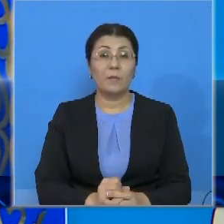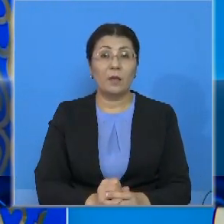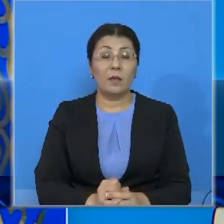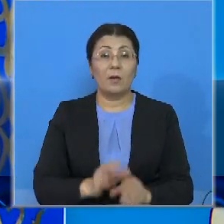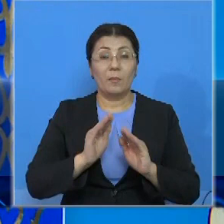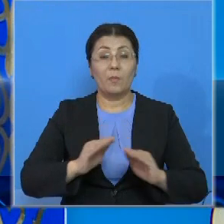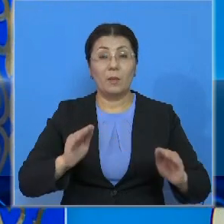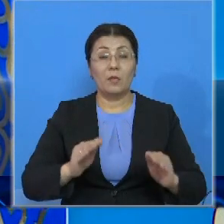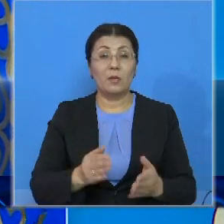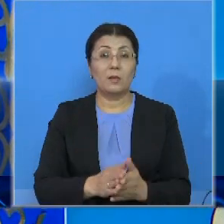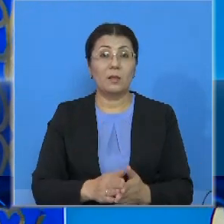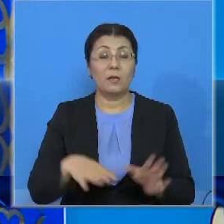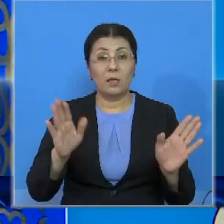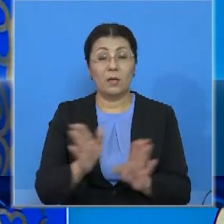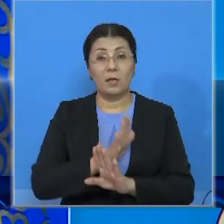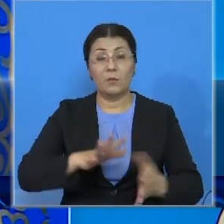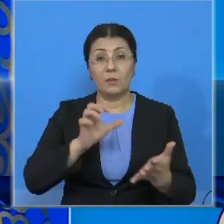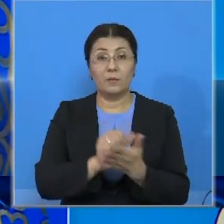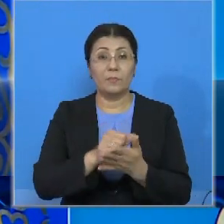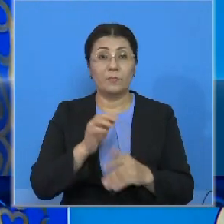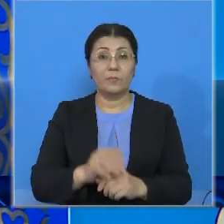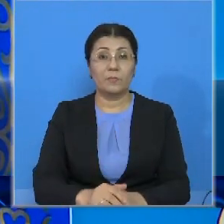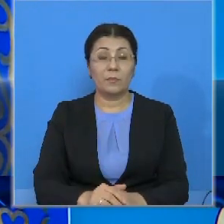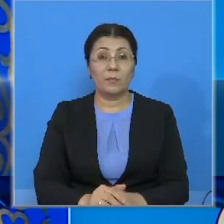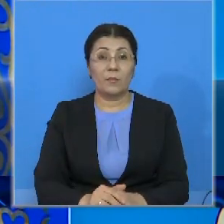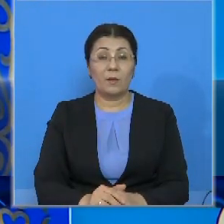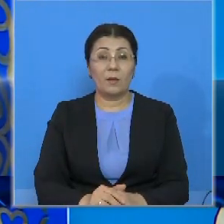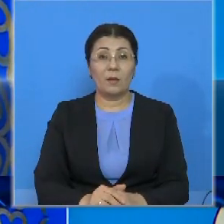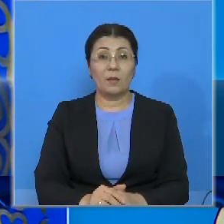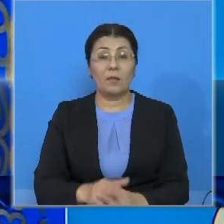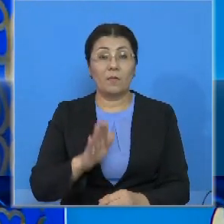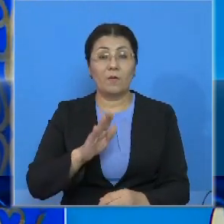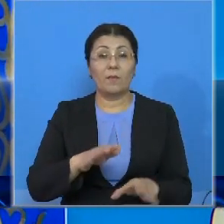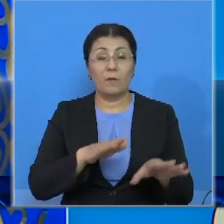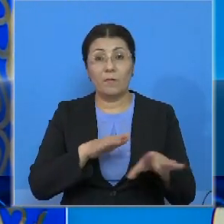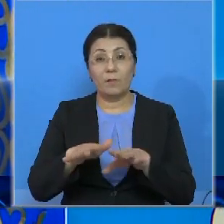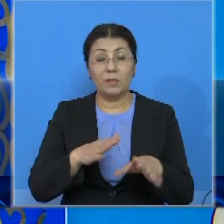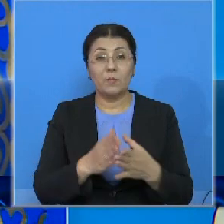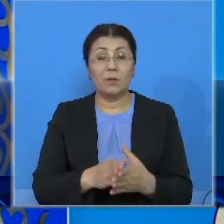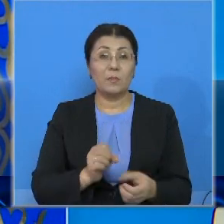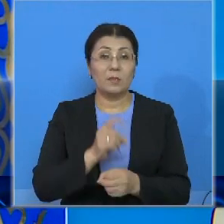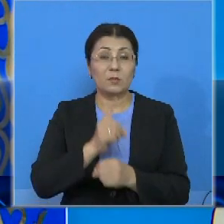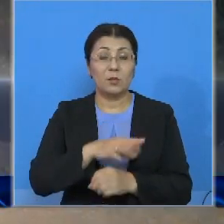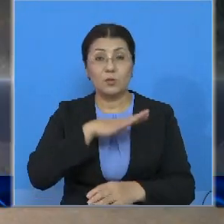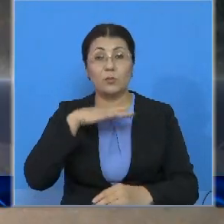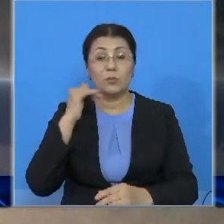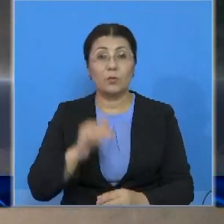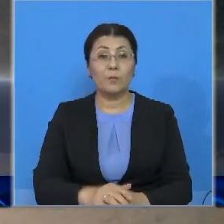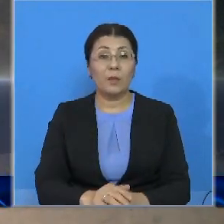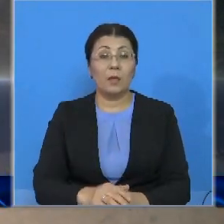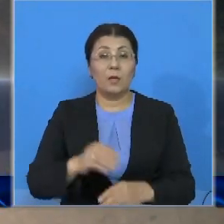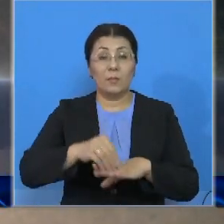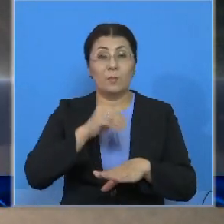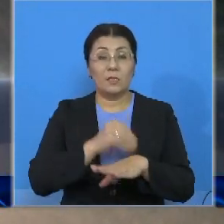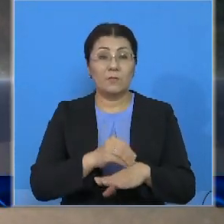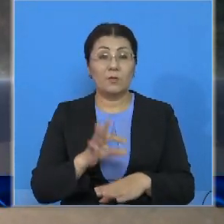оқушылары, эстрада вокал бөлімінің оқушыларының жетістіктері өте көп. Әсіресе фортепиано бөліміне сұраныс өте көп балалардың. Аймақ басшысы